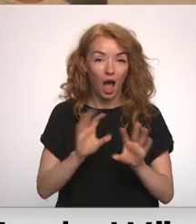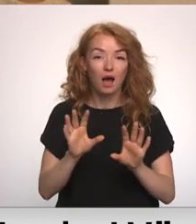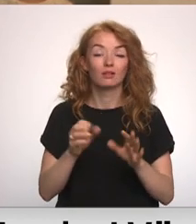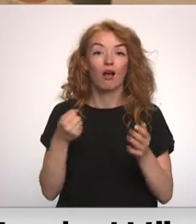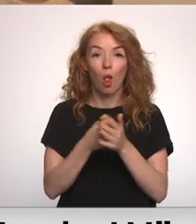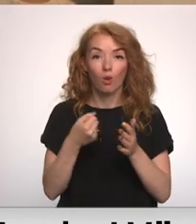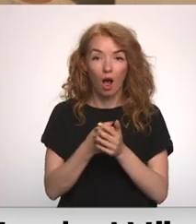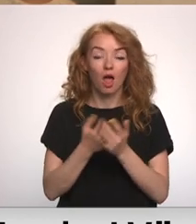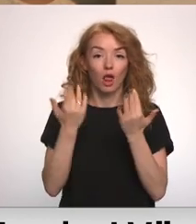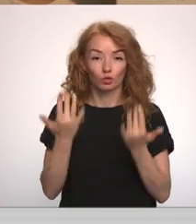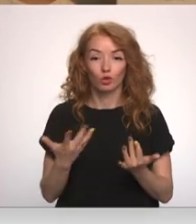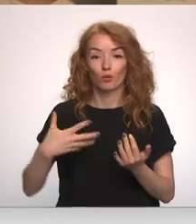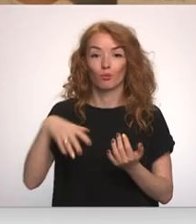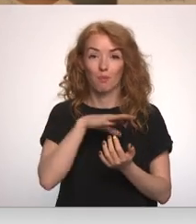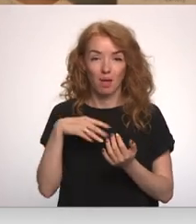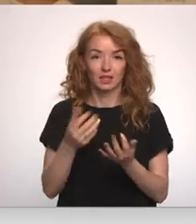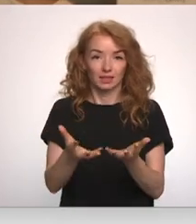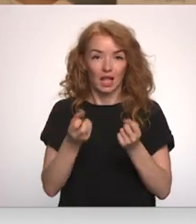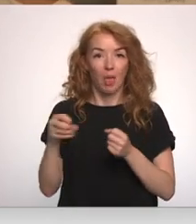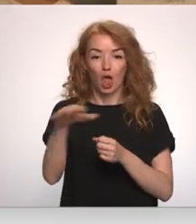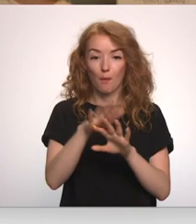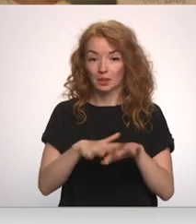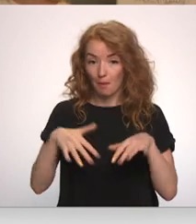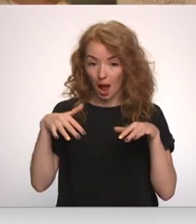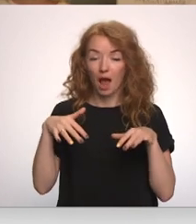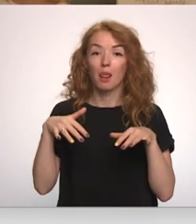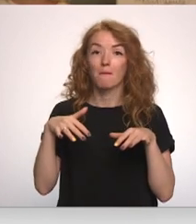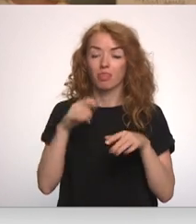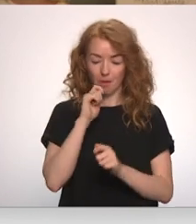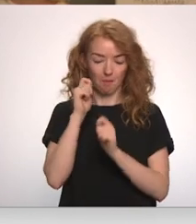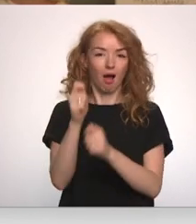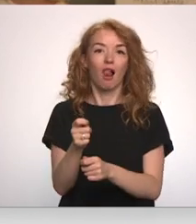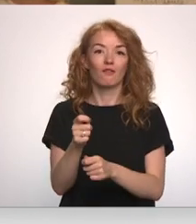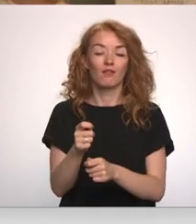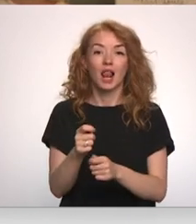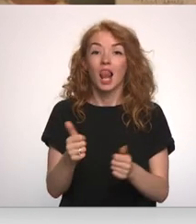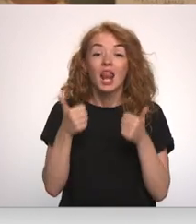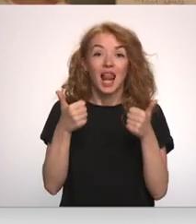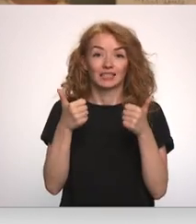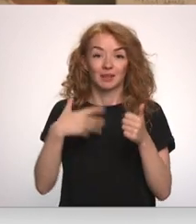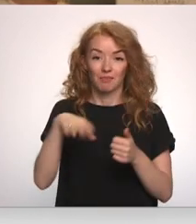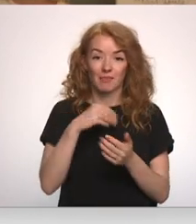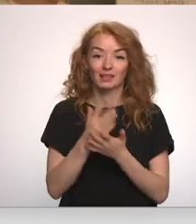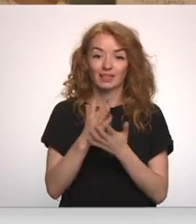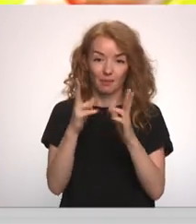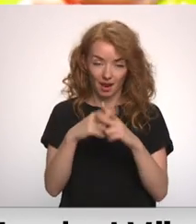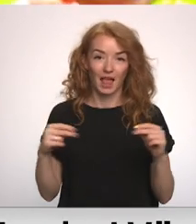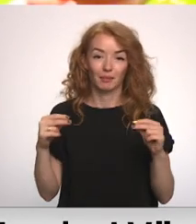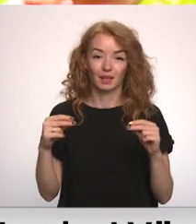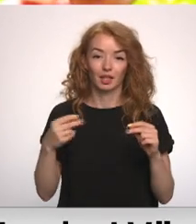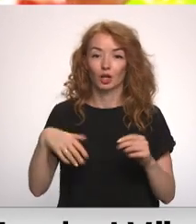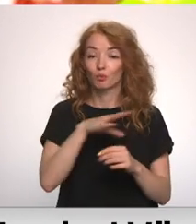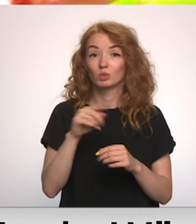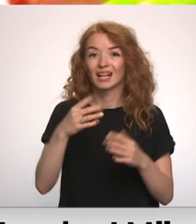gala rezultātā mūs noved pie Eiropas parlamenta pilsoņu balvas. Lieliski, mēs esam laimīgi. Mums